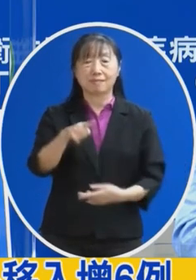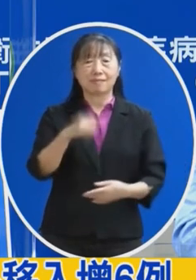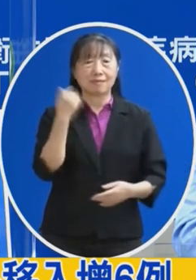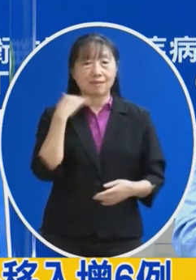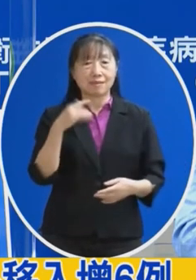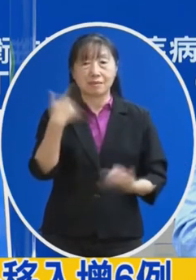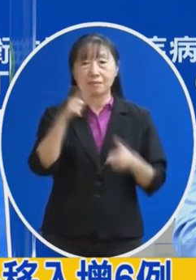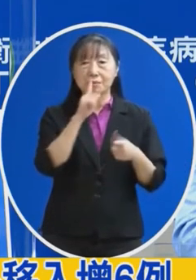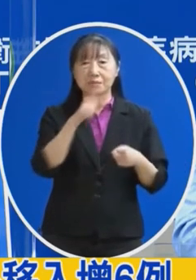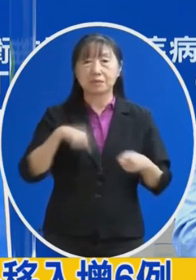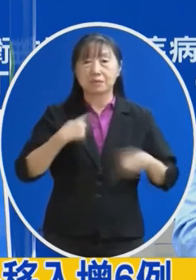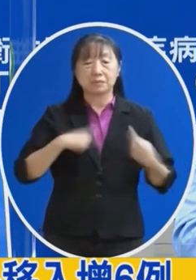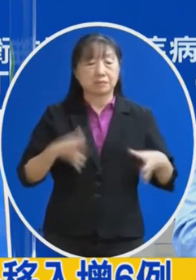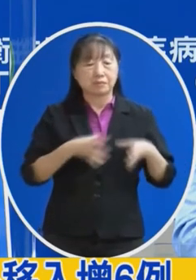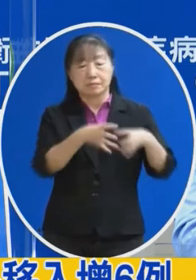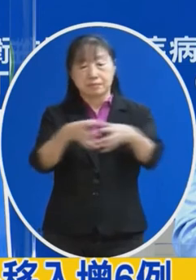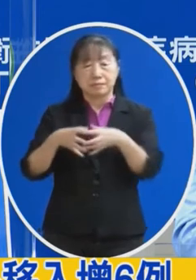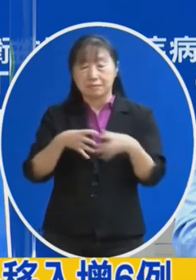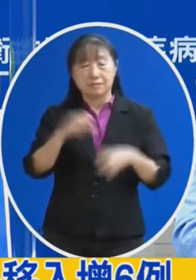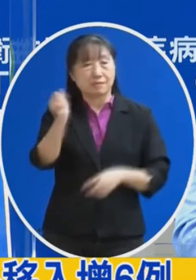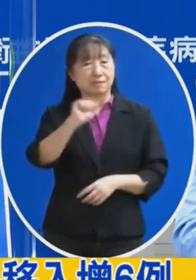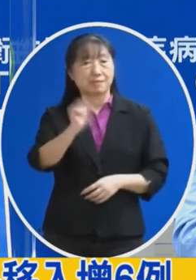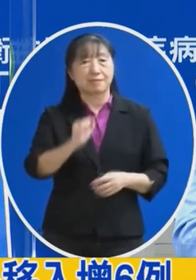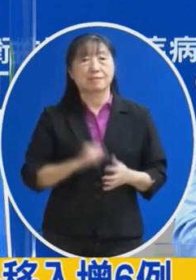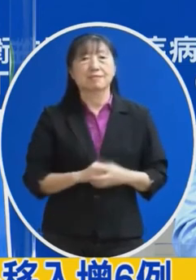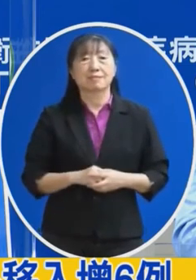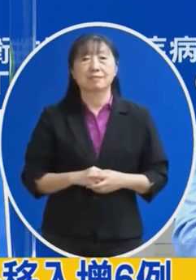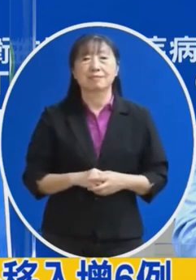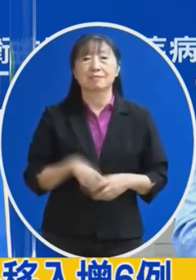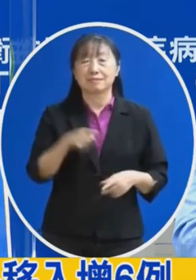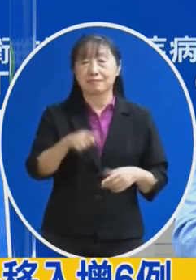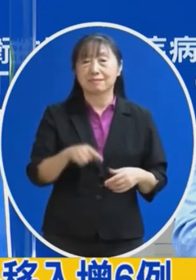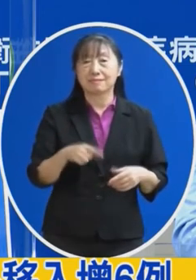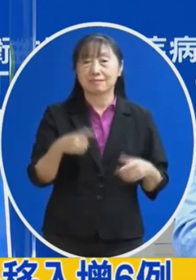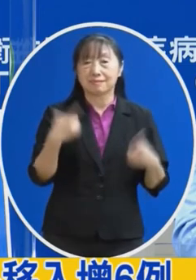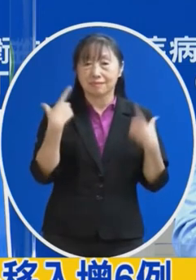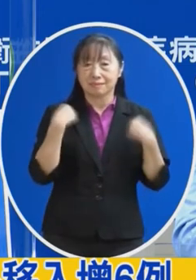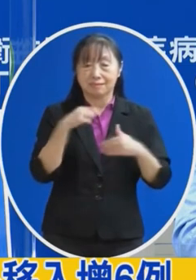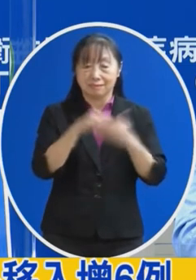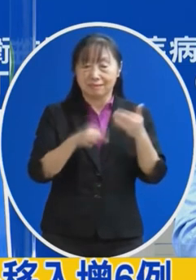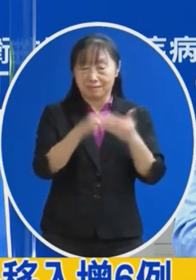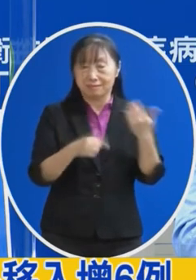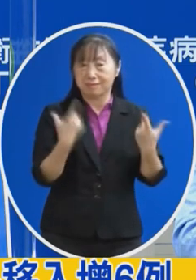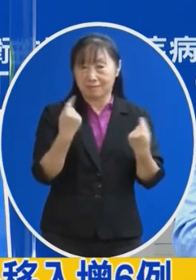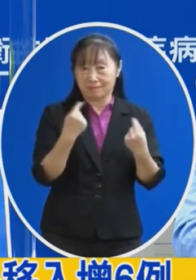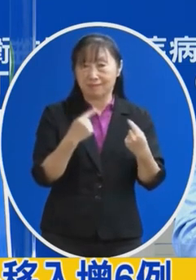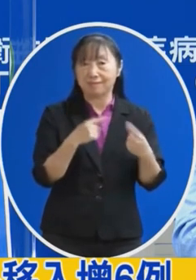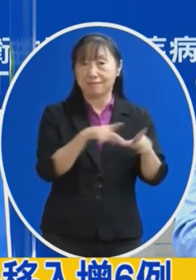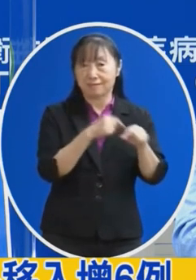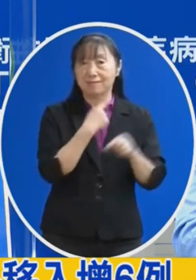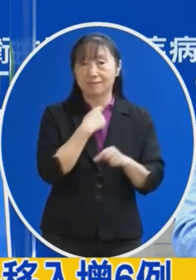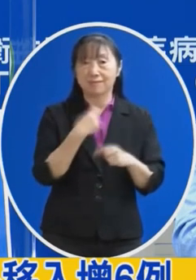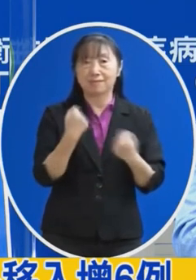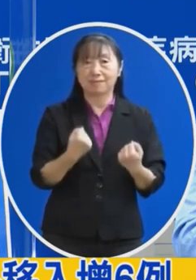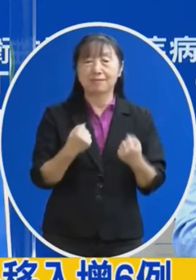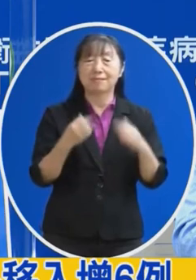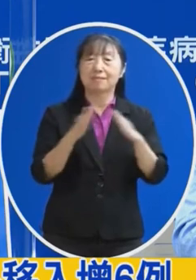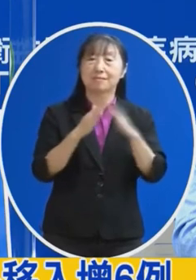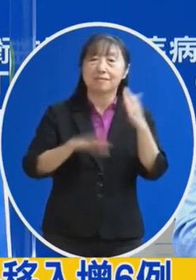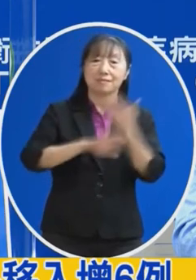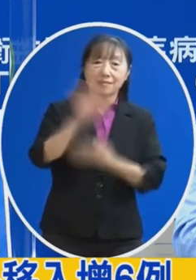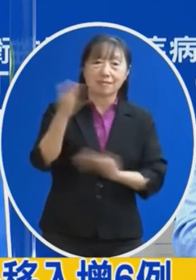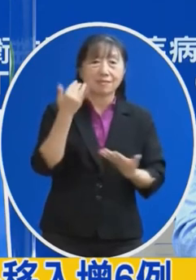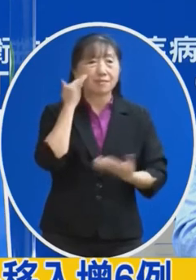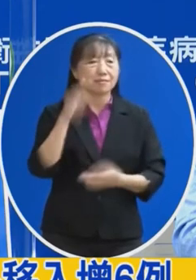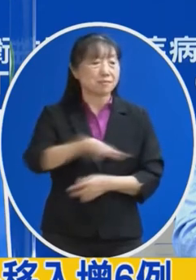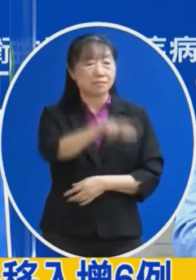聚就可以都不戴口罩。基本上的要求是在这些特定的户外活动的里面那没